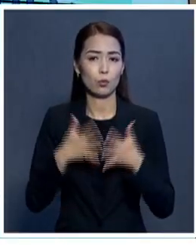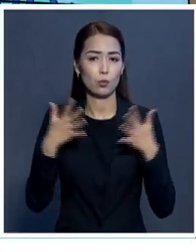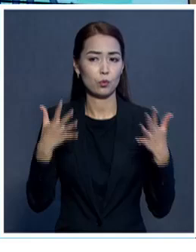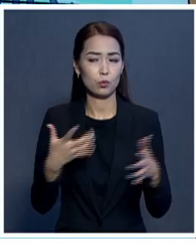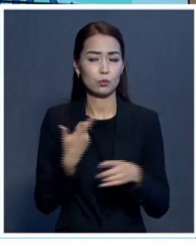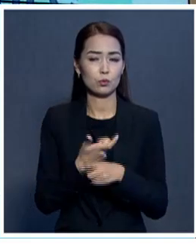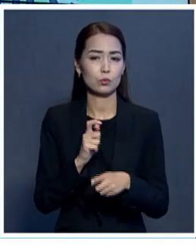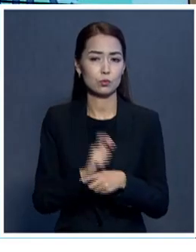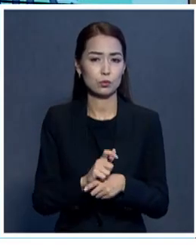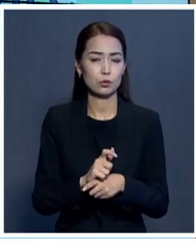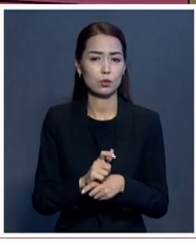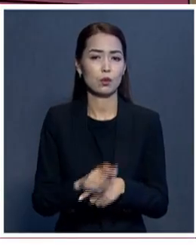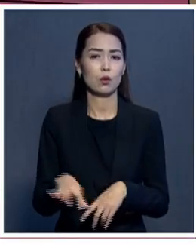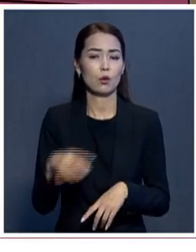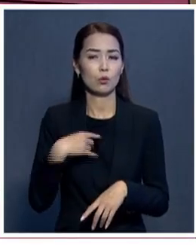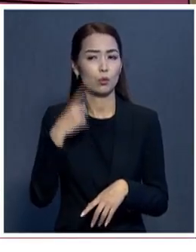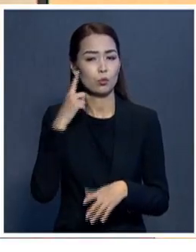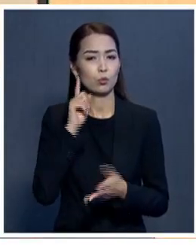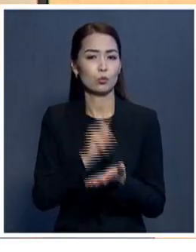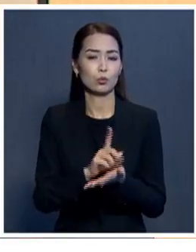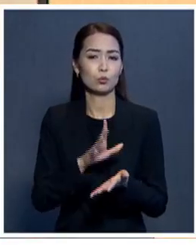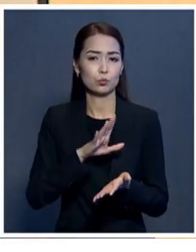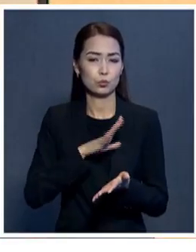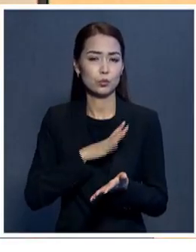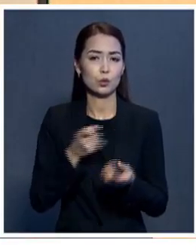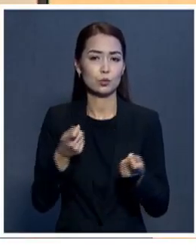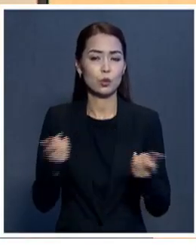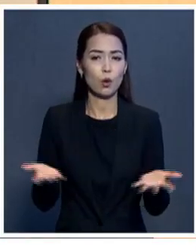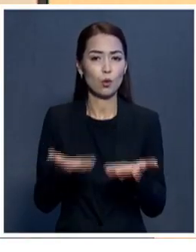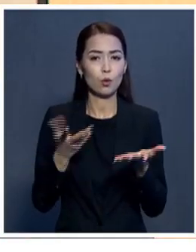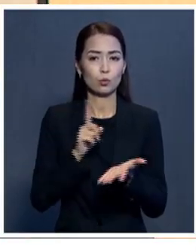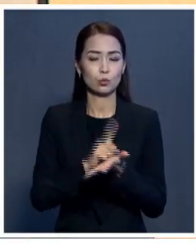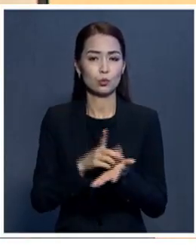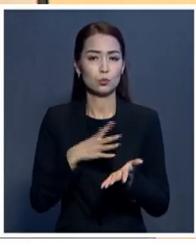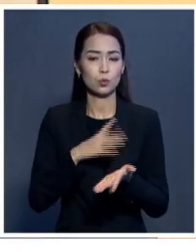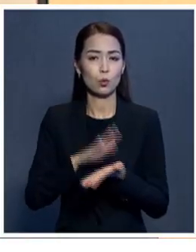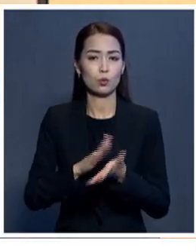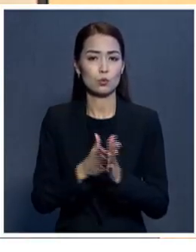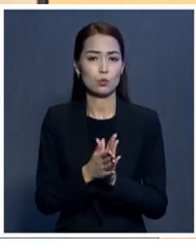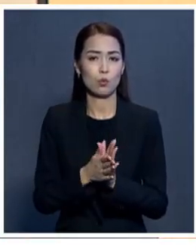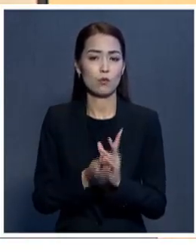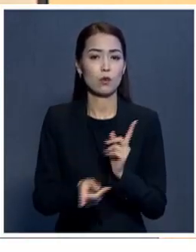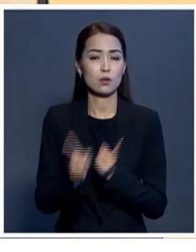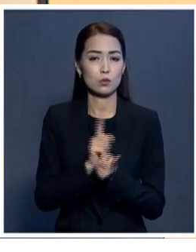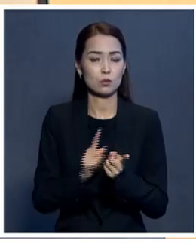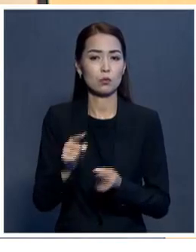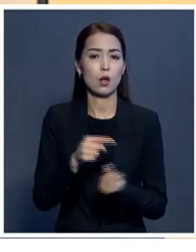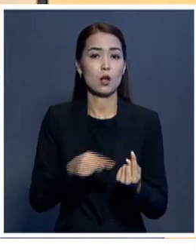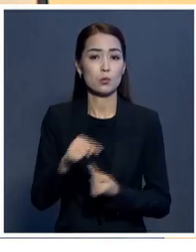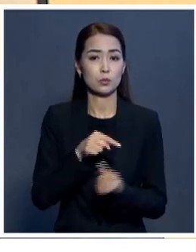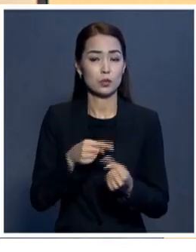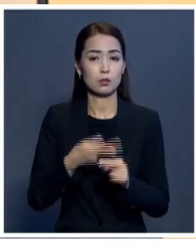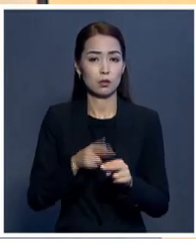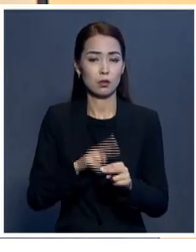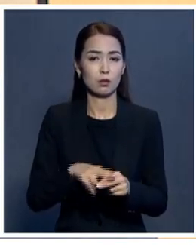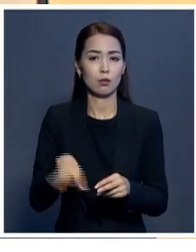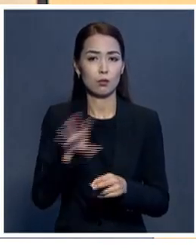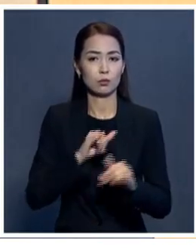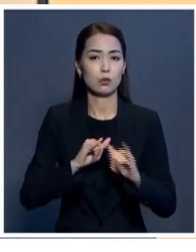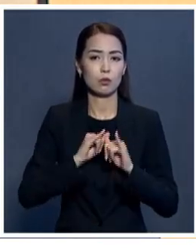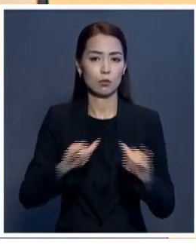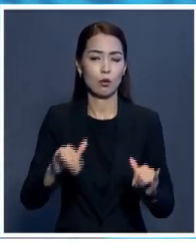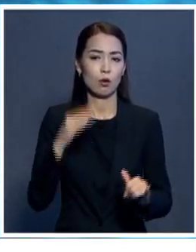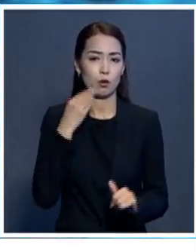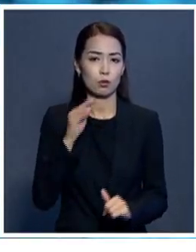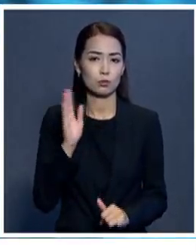өте үлкен жеңілдік деп ойлаймыз. Бұл жеңілдікті қолдана отырып, өздерінің бизнестерін тез дамытуға болады деп